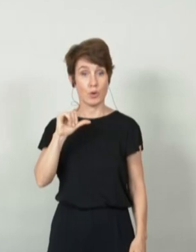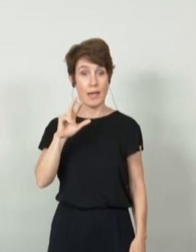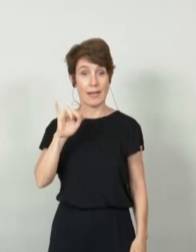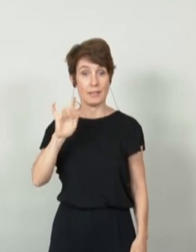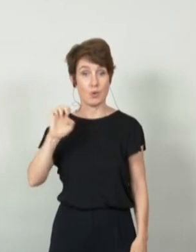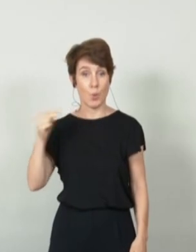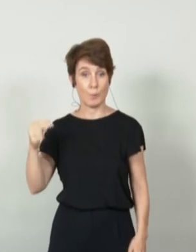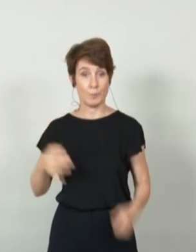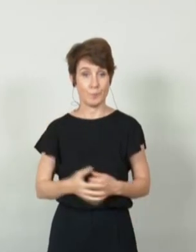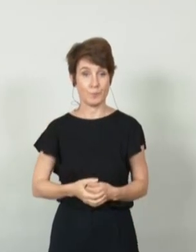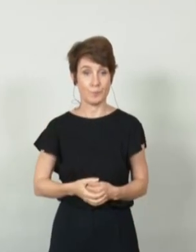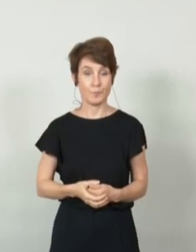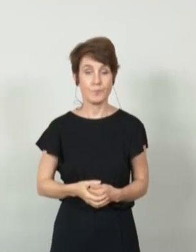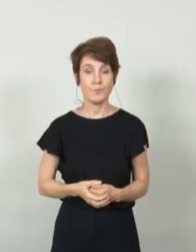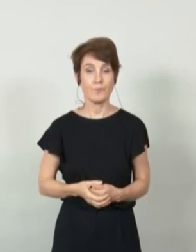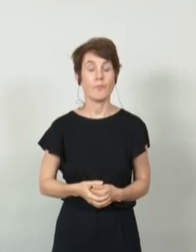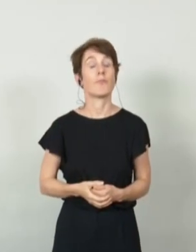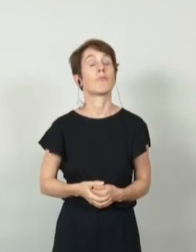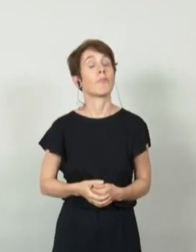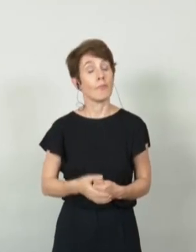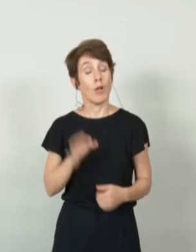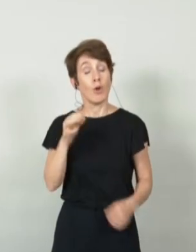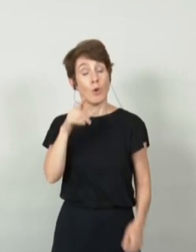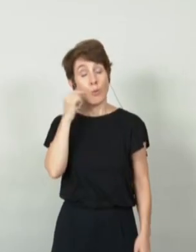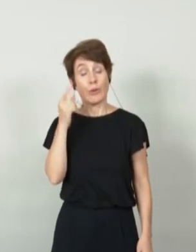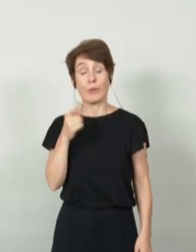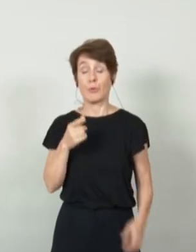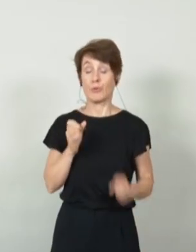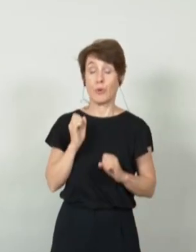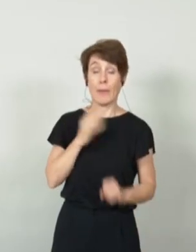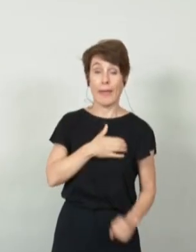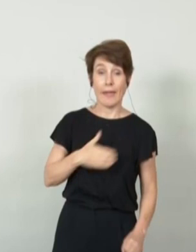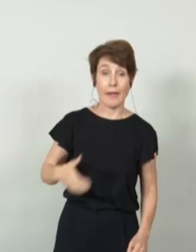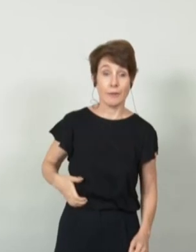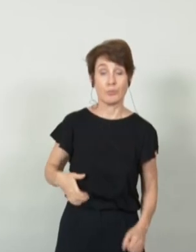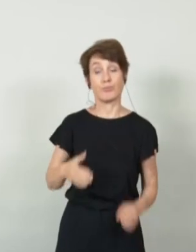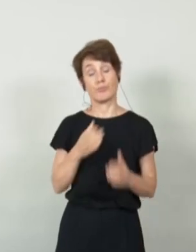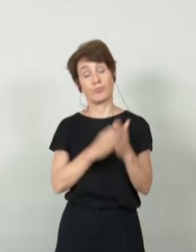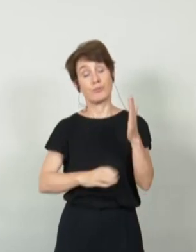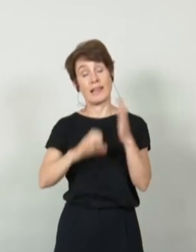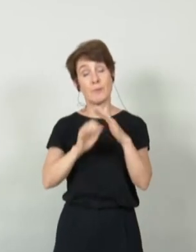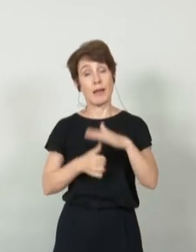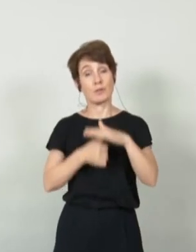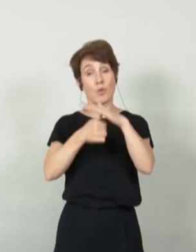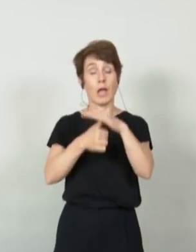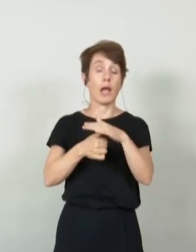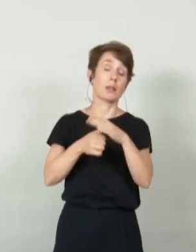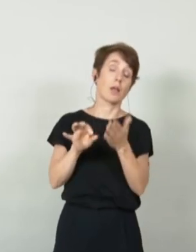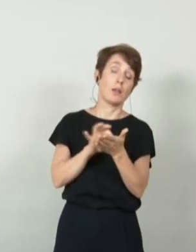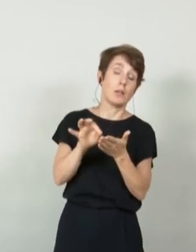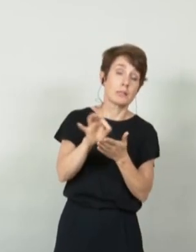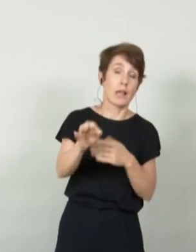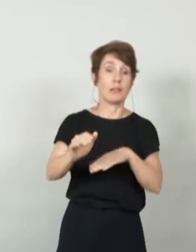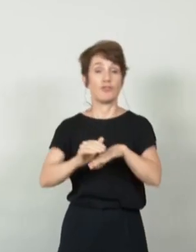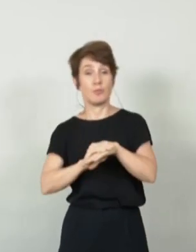oui monsieur Bertrand très souvent donc avec ces délibérations cadres d'axes politiques stratégiques etc d'intention